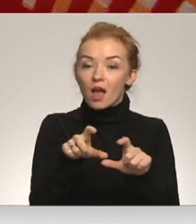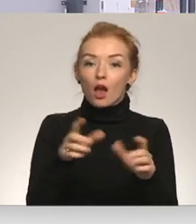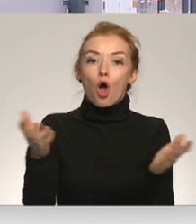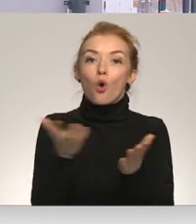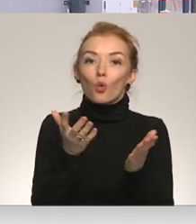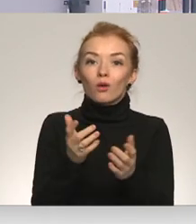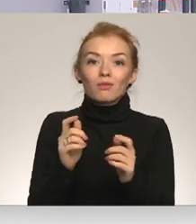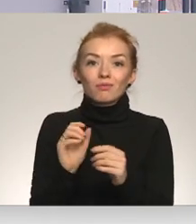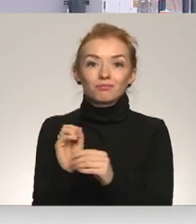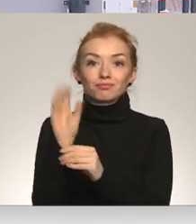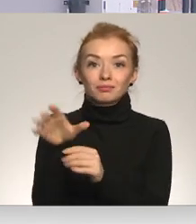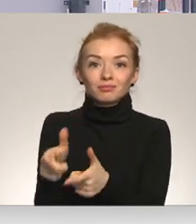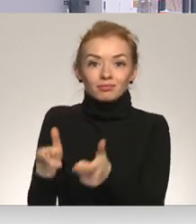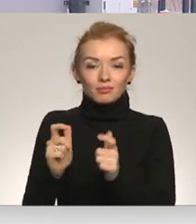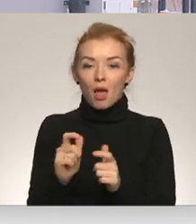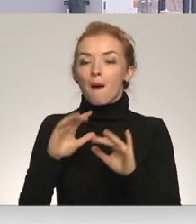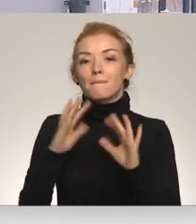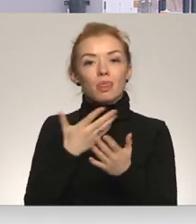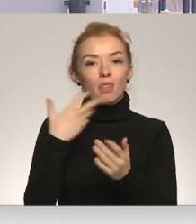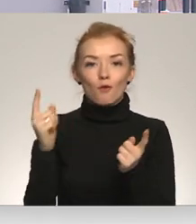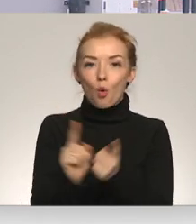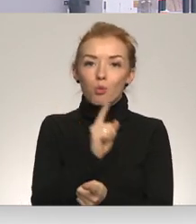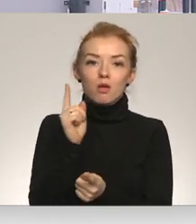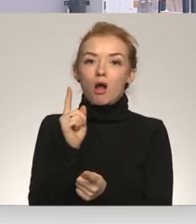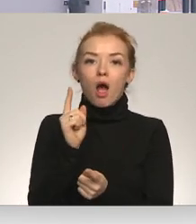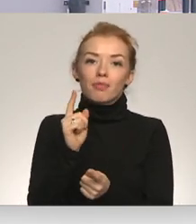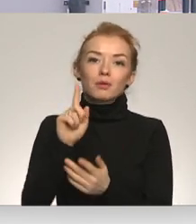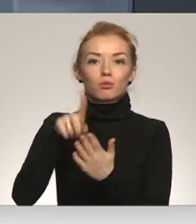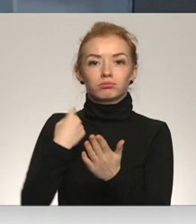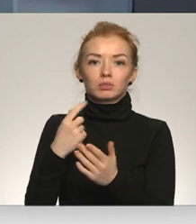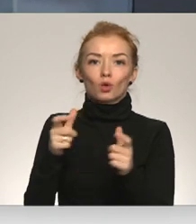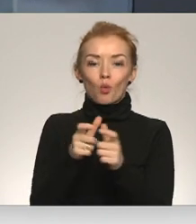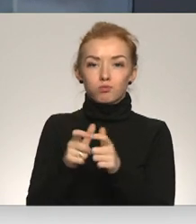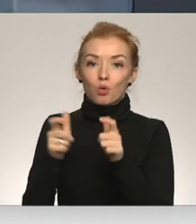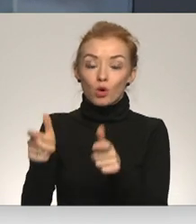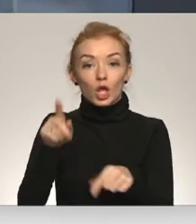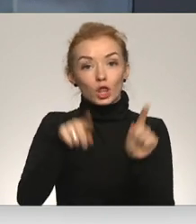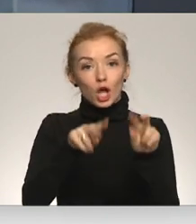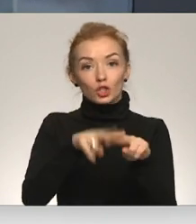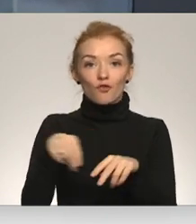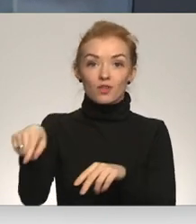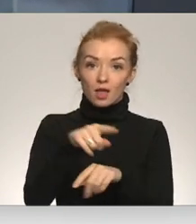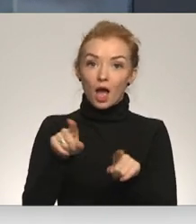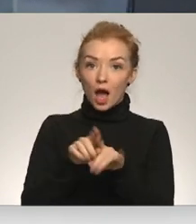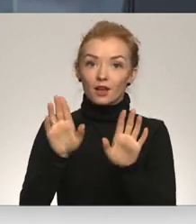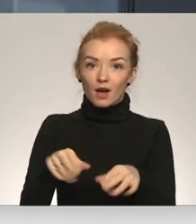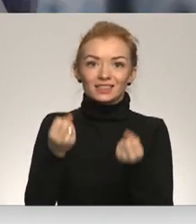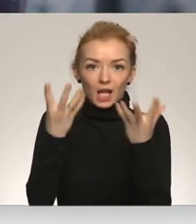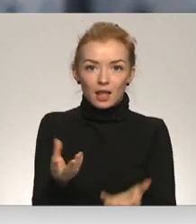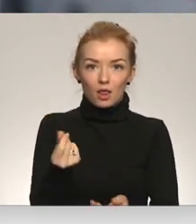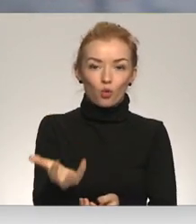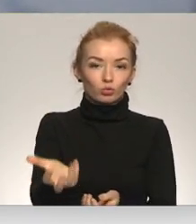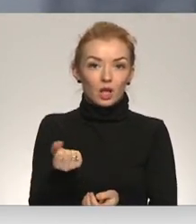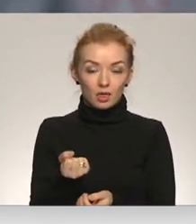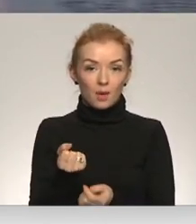saņemts. Tirgotājiem nav obligāta prasība pret taru izsniegt tikai kuponus. Mazākās tirdzniecības vietās pret pudelēm varēs saņemt arī skaidru naudu.